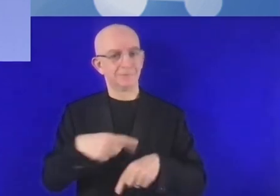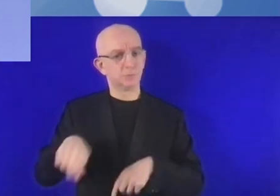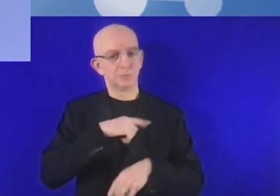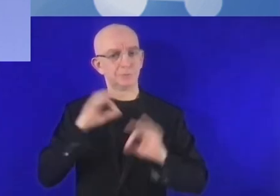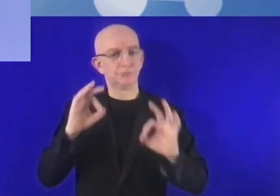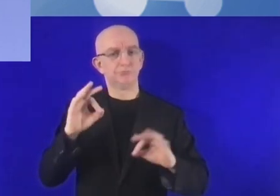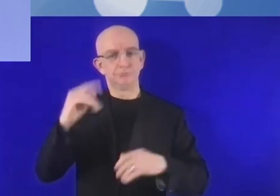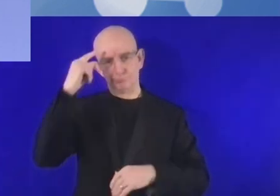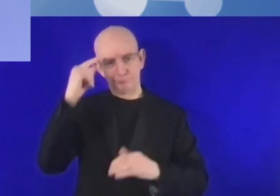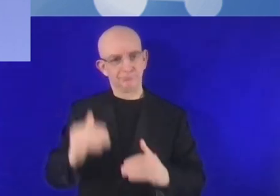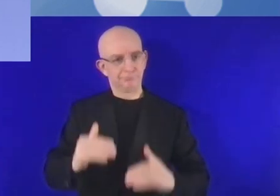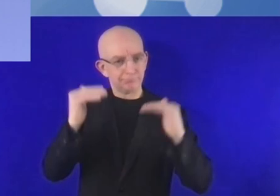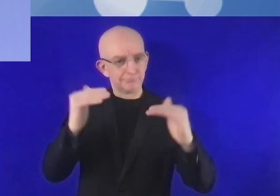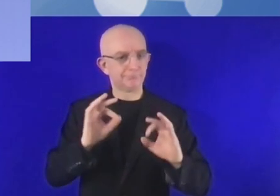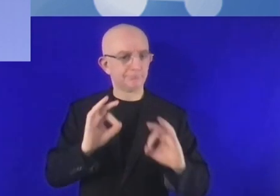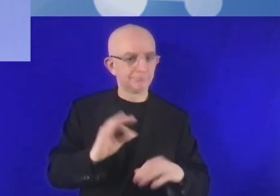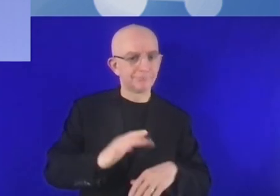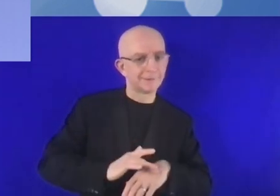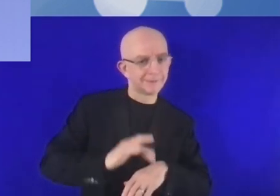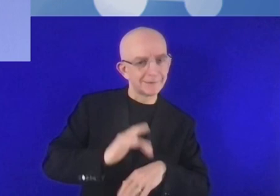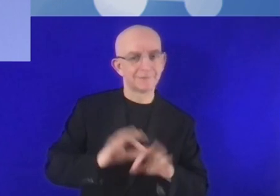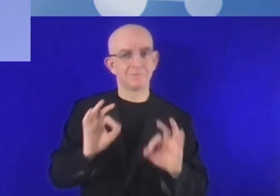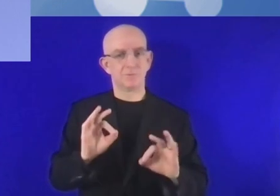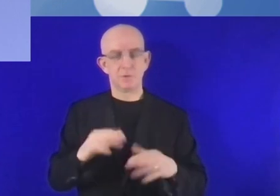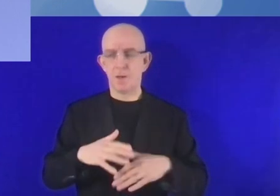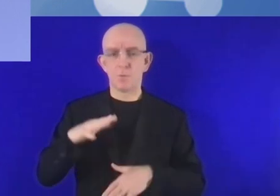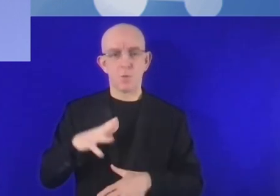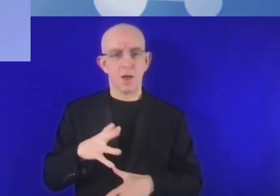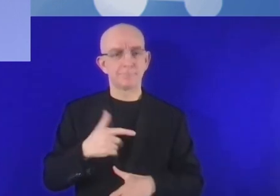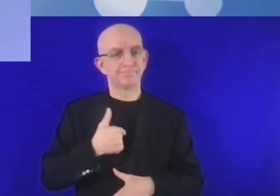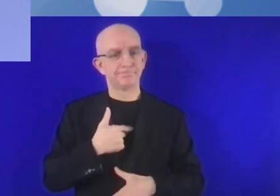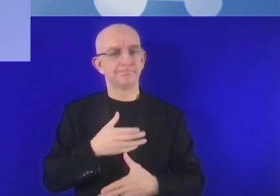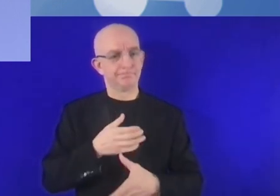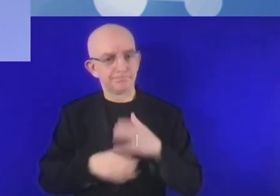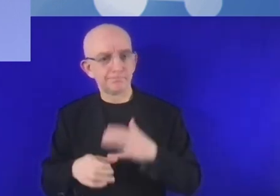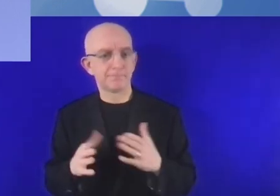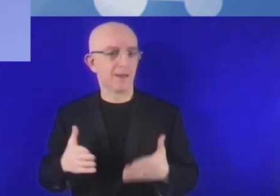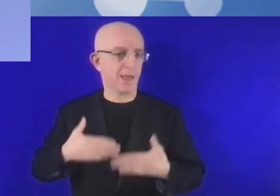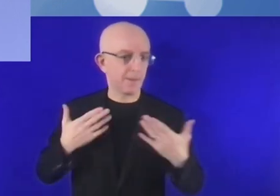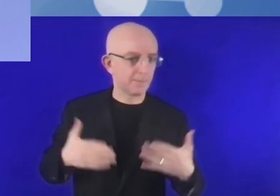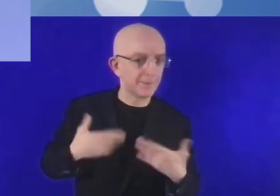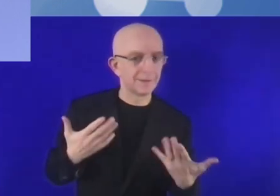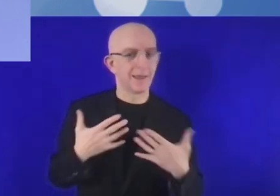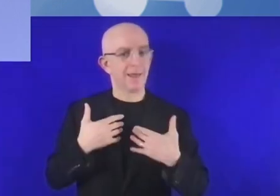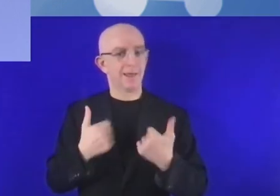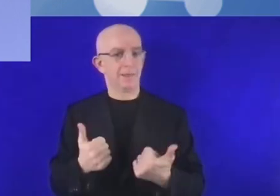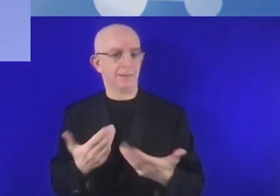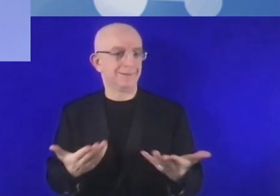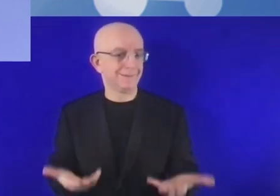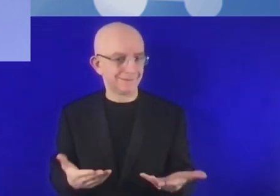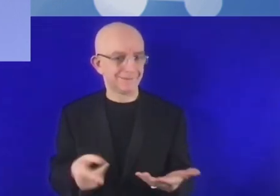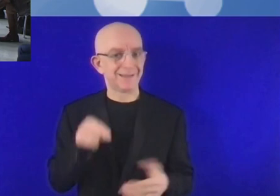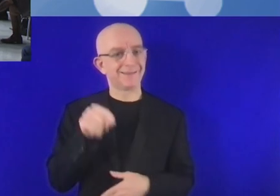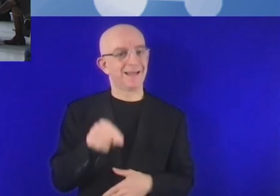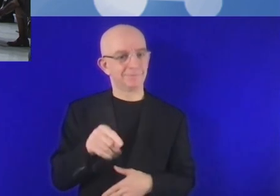A przecież to tak naprawdę o to właśnie nam chodzi. Bardzo serdecznie dziękuję za uwagę. Dziękuję. Dziękuję